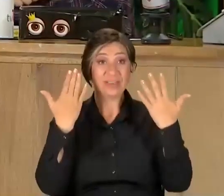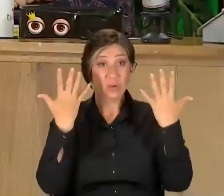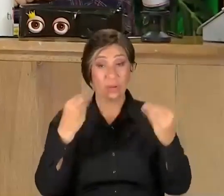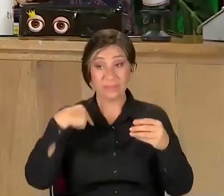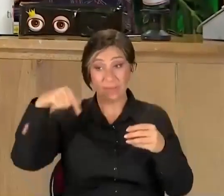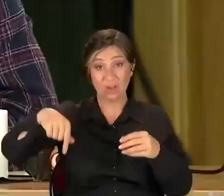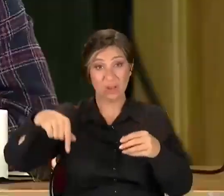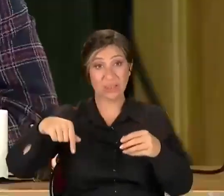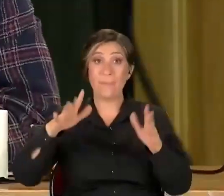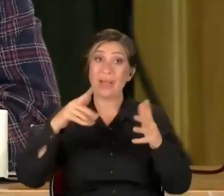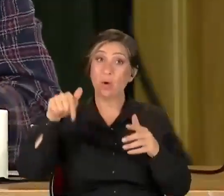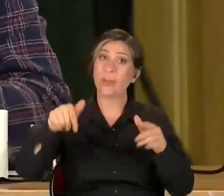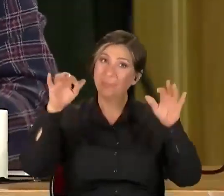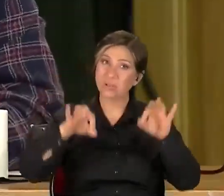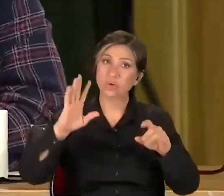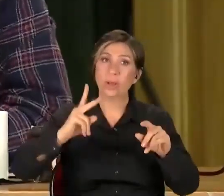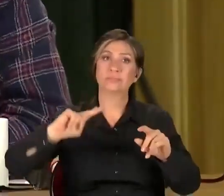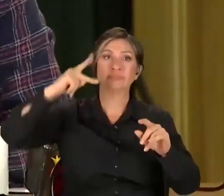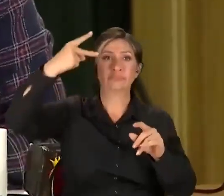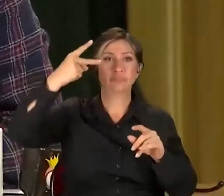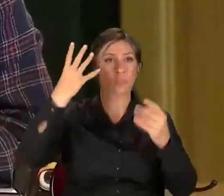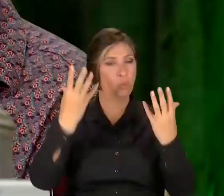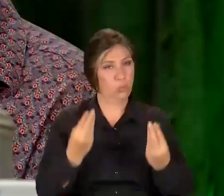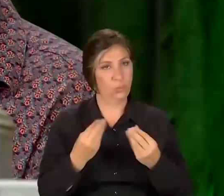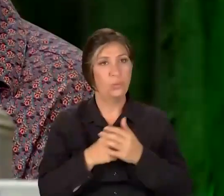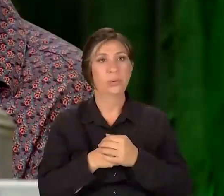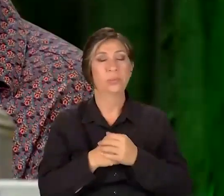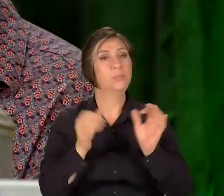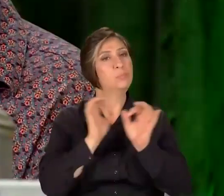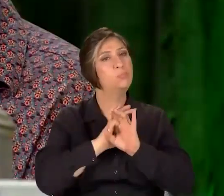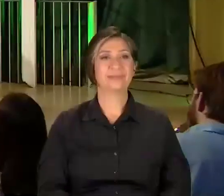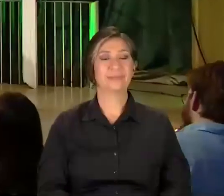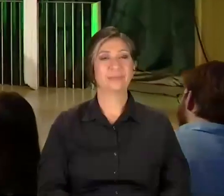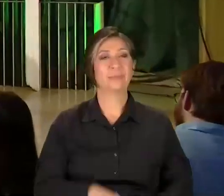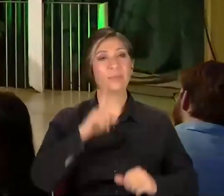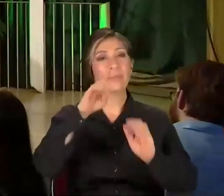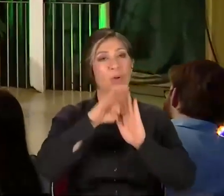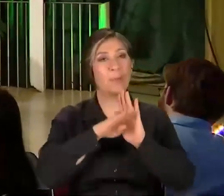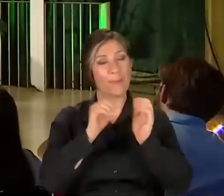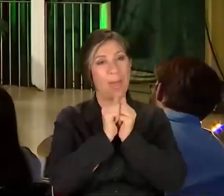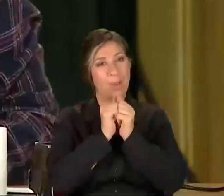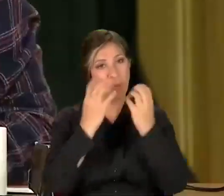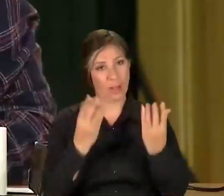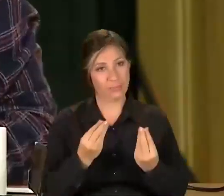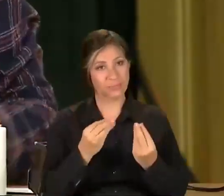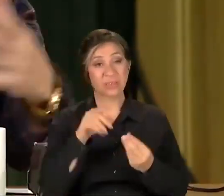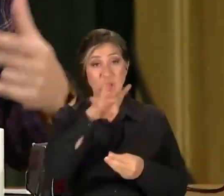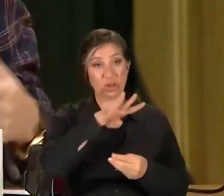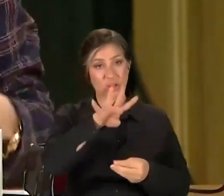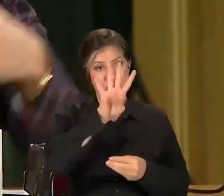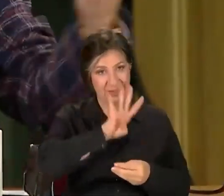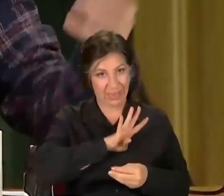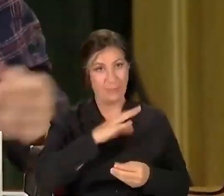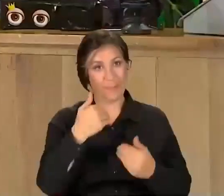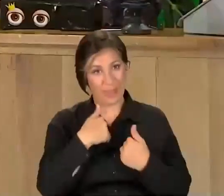bizim kulübümüz. Belki orada başlarız, sonra buraya çıkarız filan. Mükemmel. Bir programda beraber olalım. Siz dördünüz,